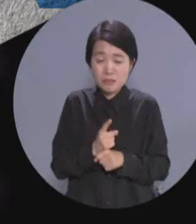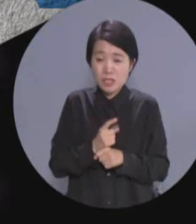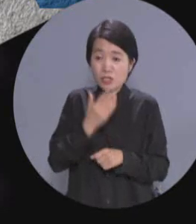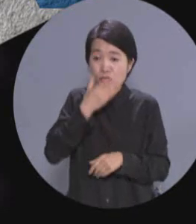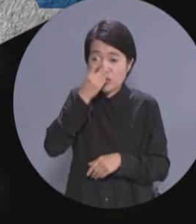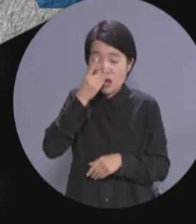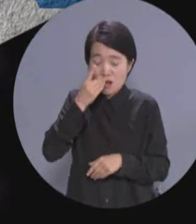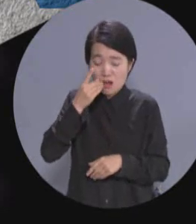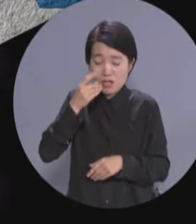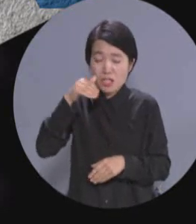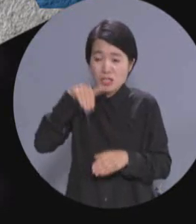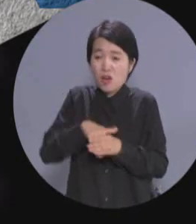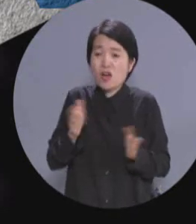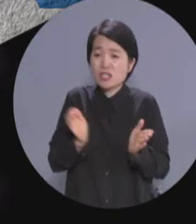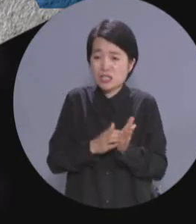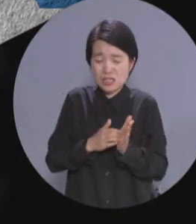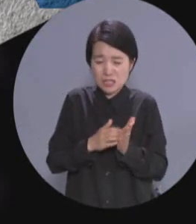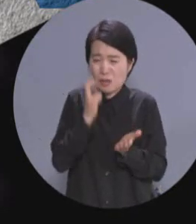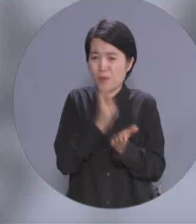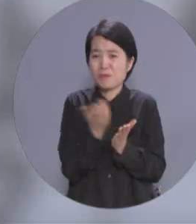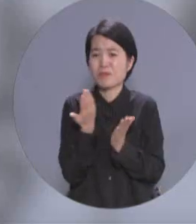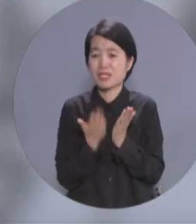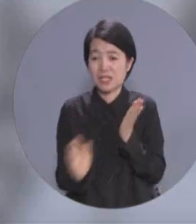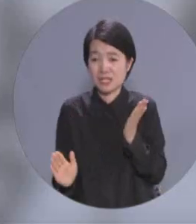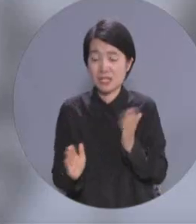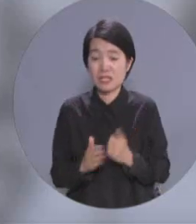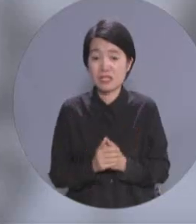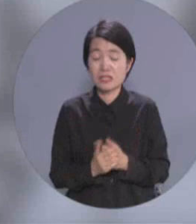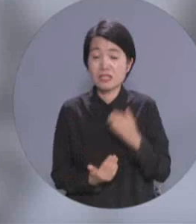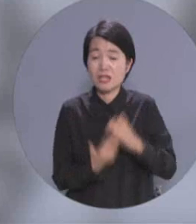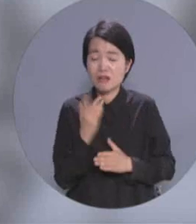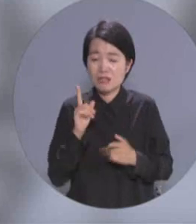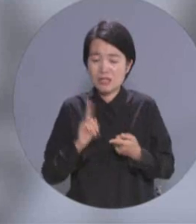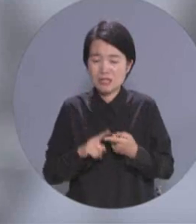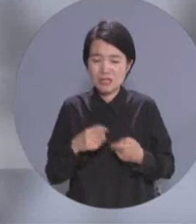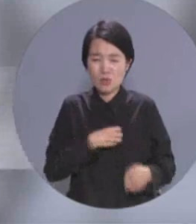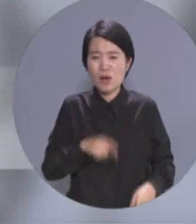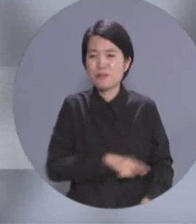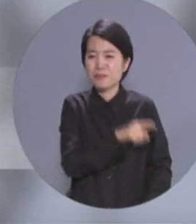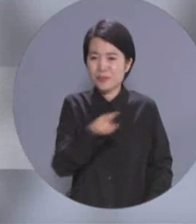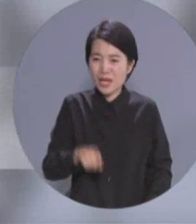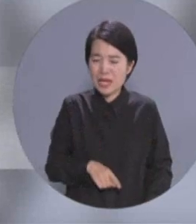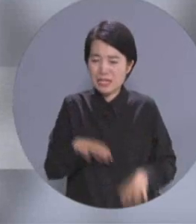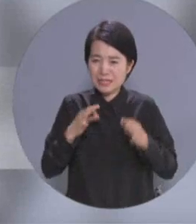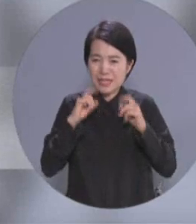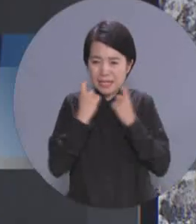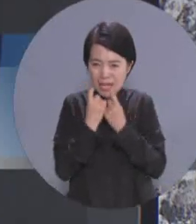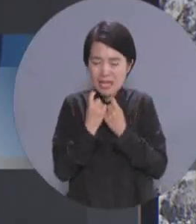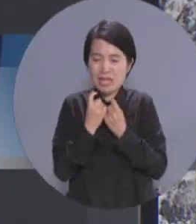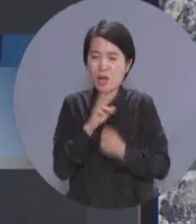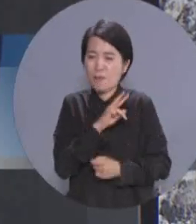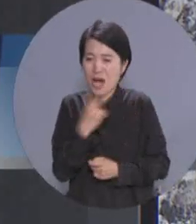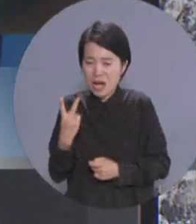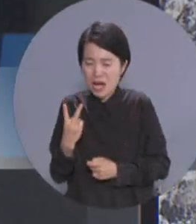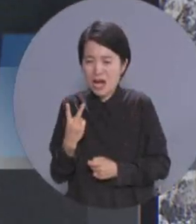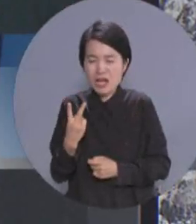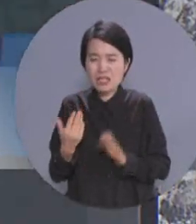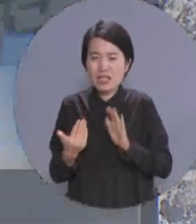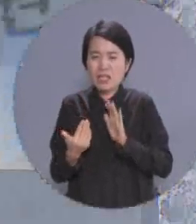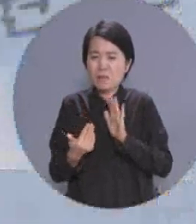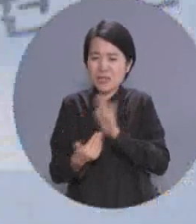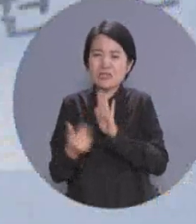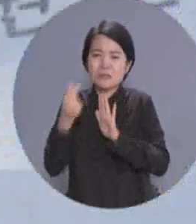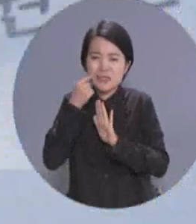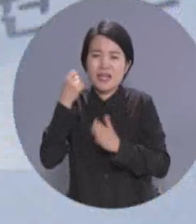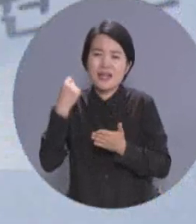끝낸 순천의 사례는 적용되지 않습니다 이번 일에 대해 일부 조합원은 금고를 사유화한 것 현실을 바꾸지 못해